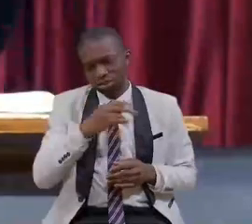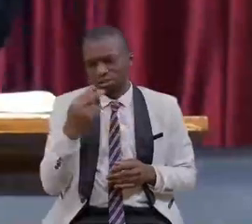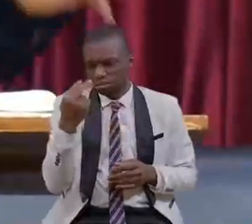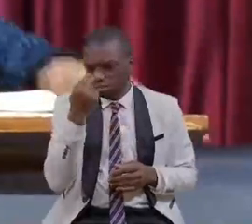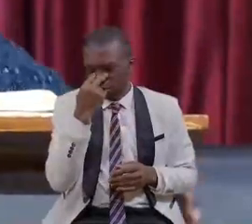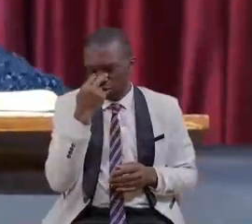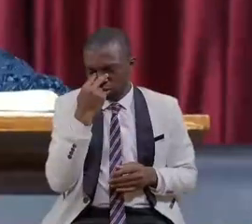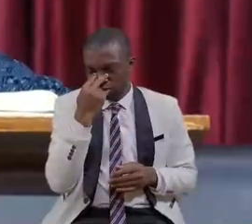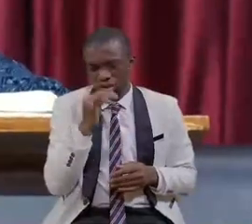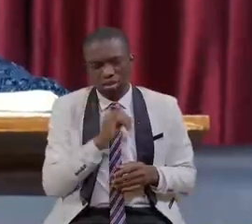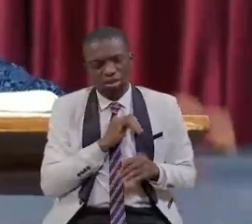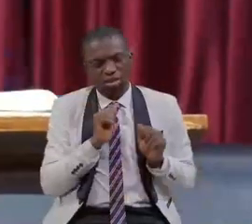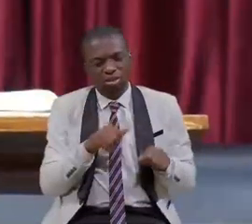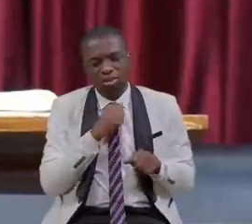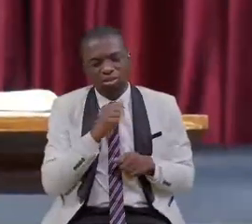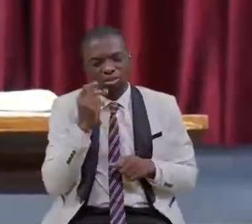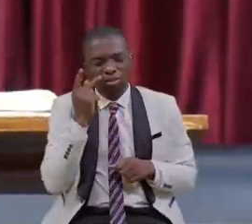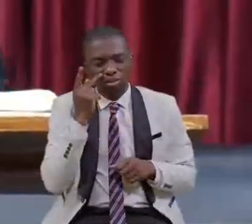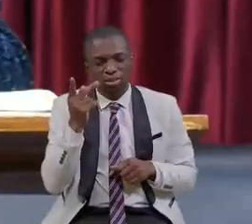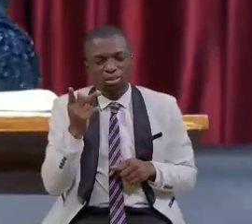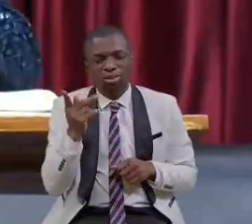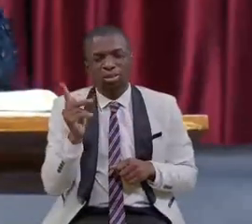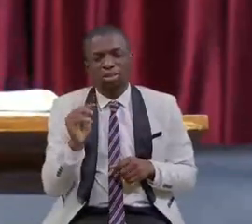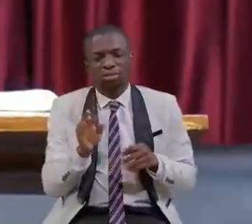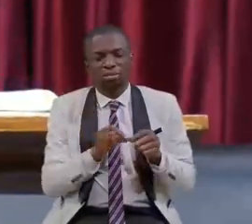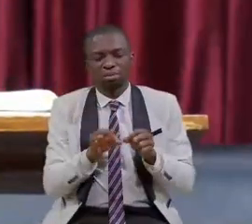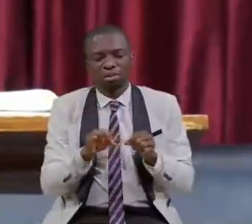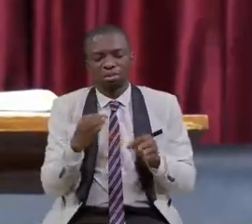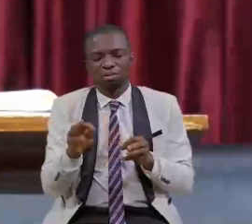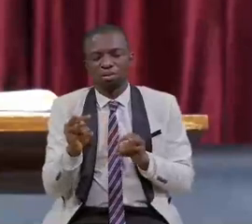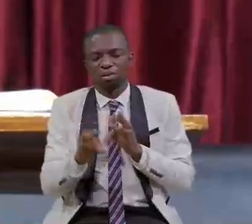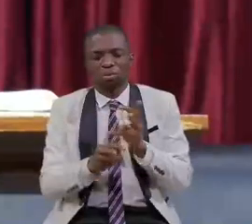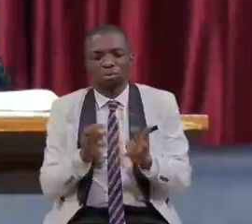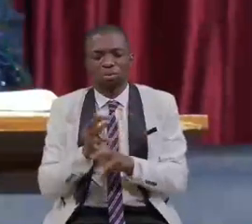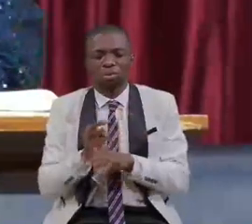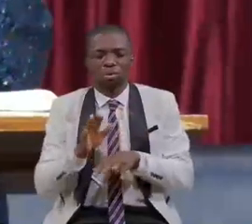Je ne peux pas voir l'intention de celui qui m'appelle. Ainsi, je prie.